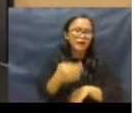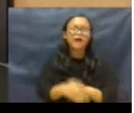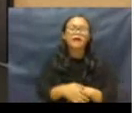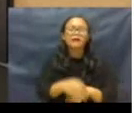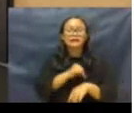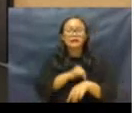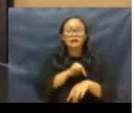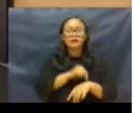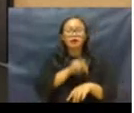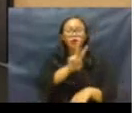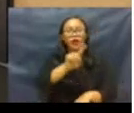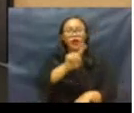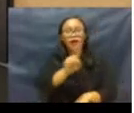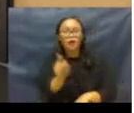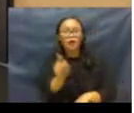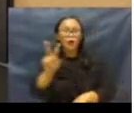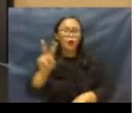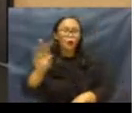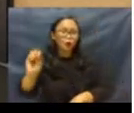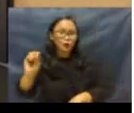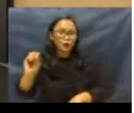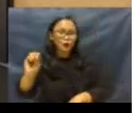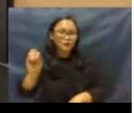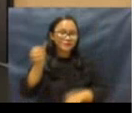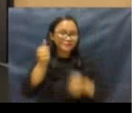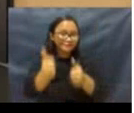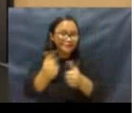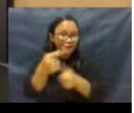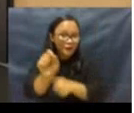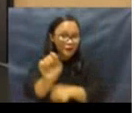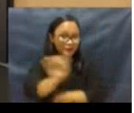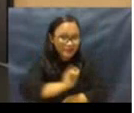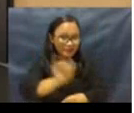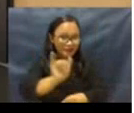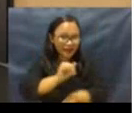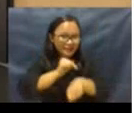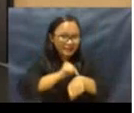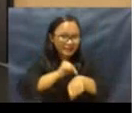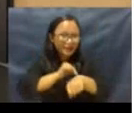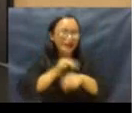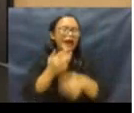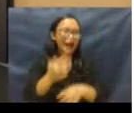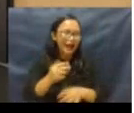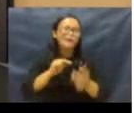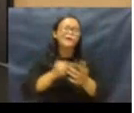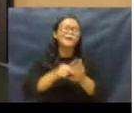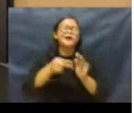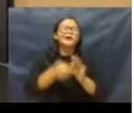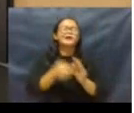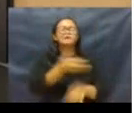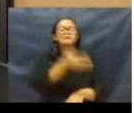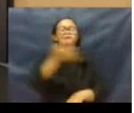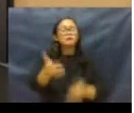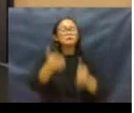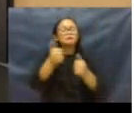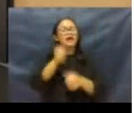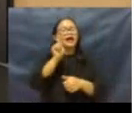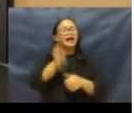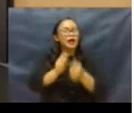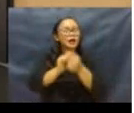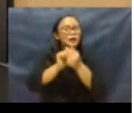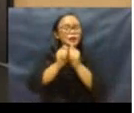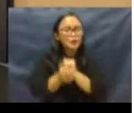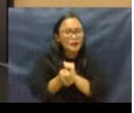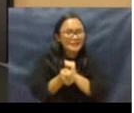14.20. Nah, benar Bapak Ibu? 14.20. Kalau gitu berarti Bapak dan Ibu bisa mengikuti kuis yang akan saya